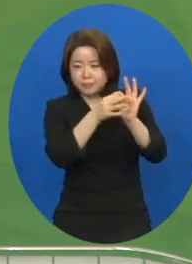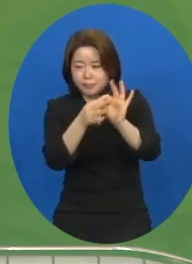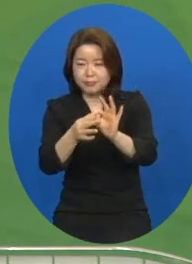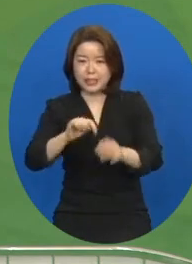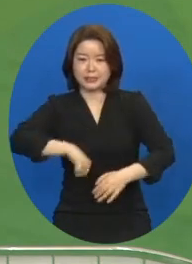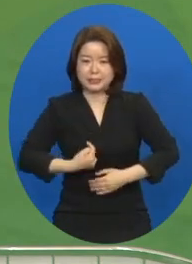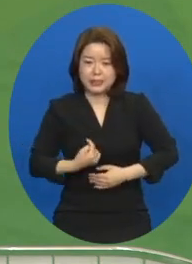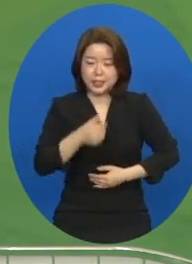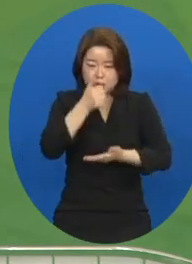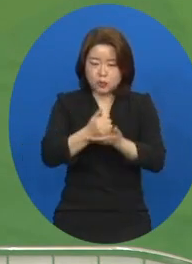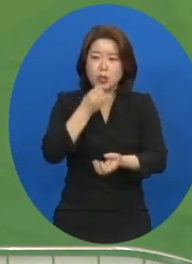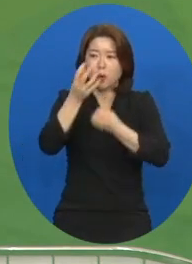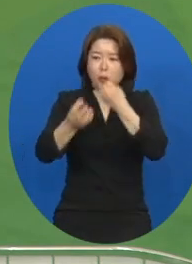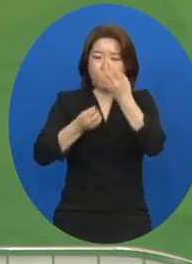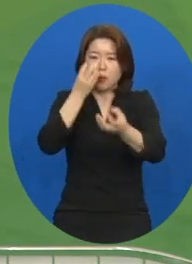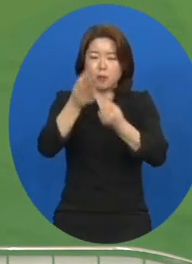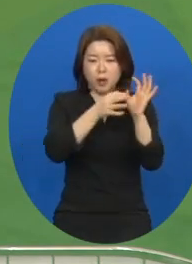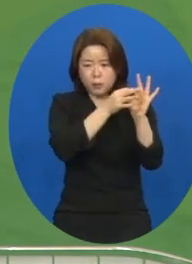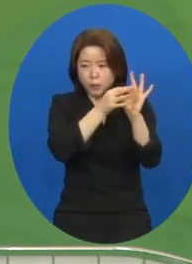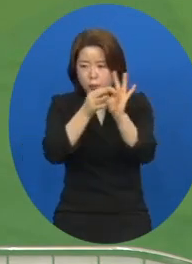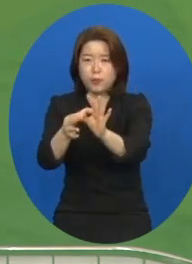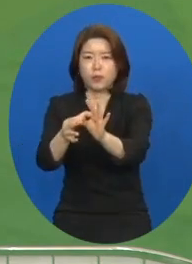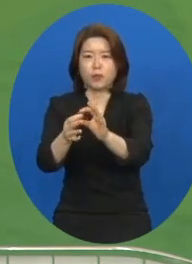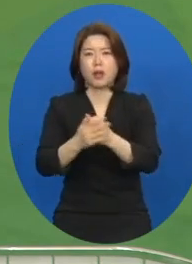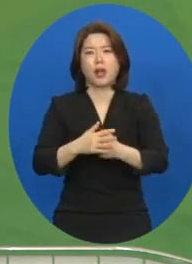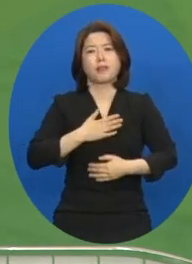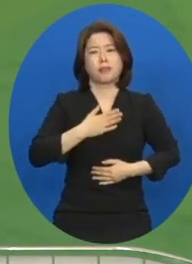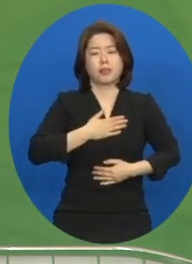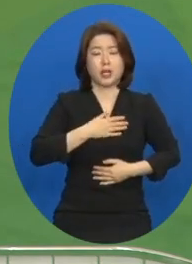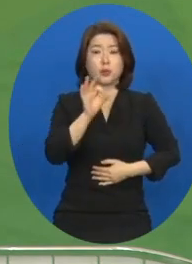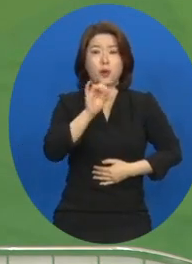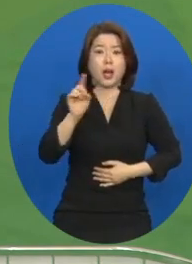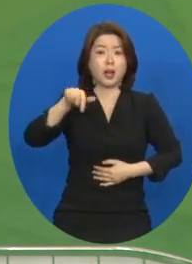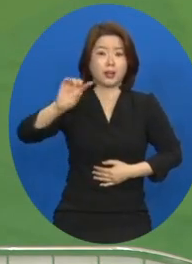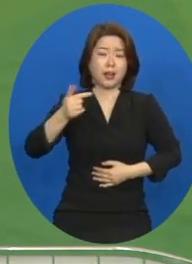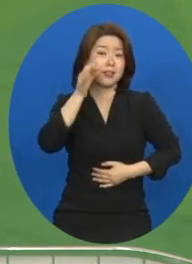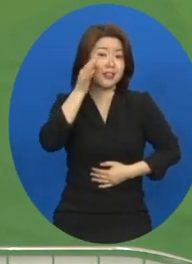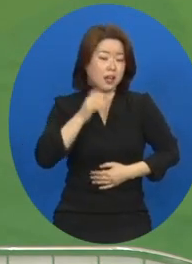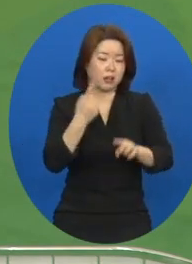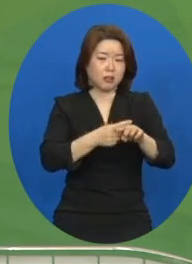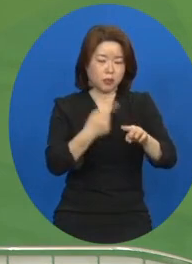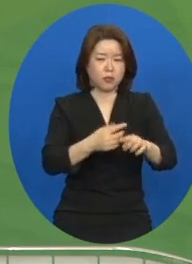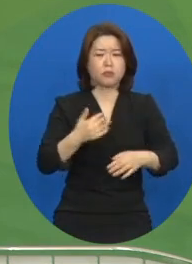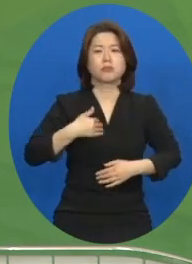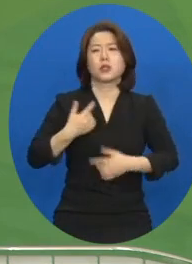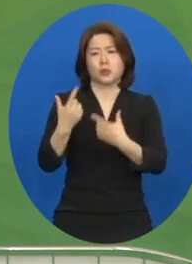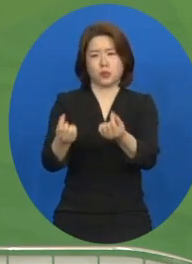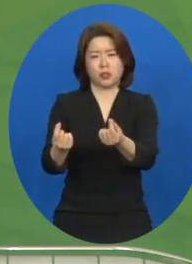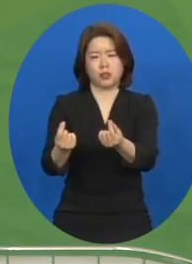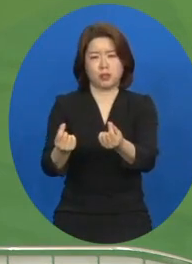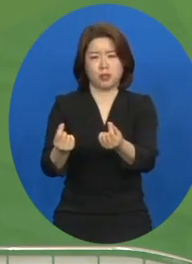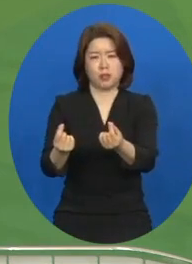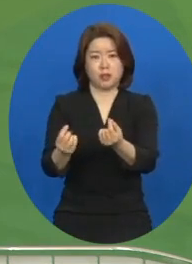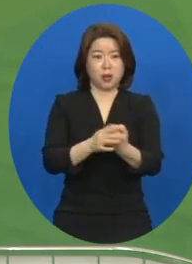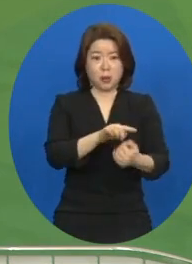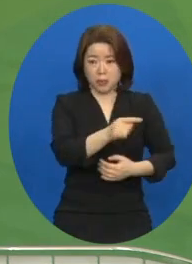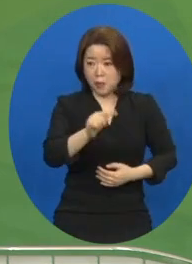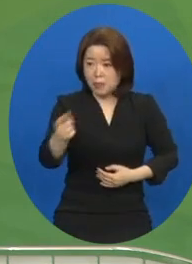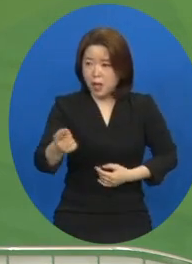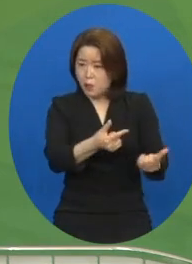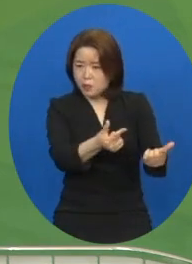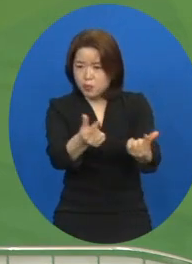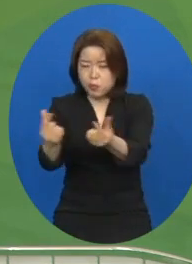자백이 계속 이어지는 겁니다. 내가 아간입니다. 내가 바로 그 아간입니다.